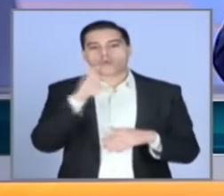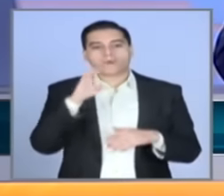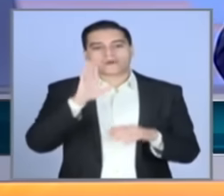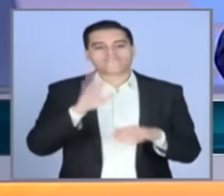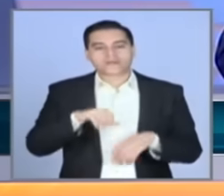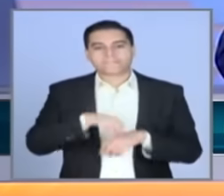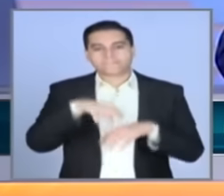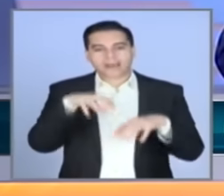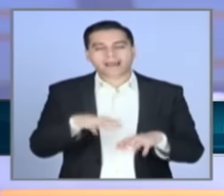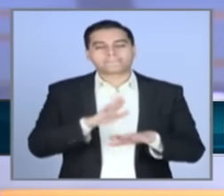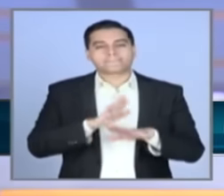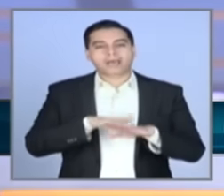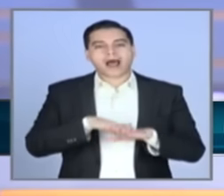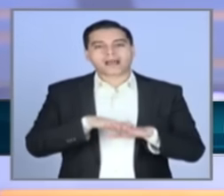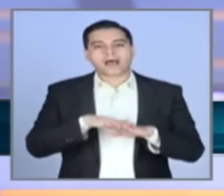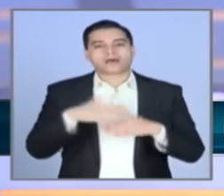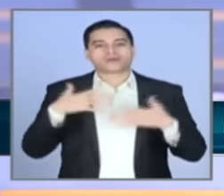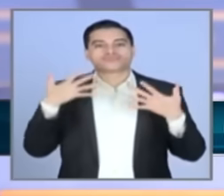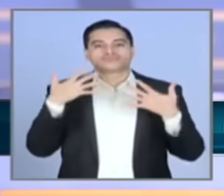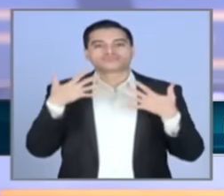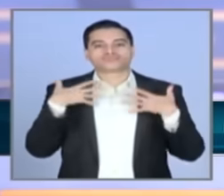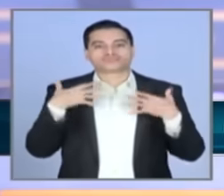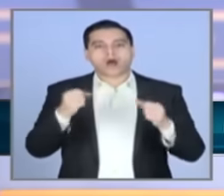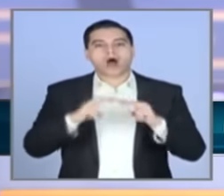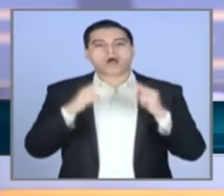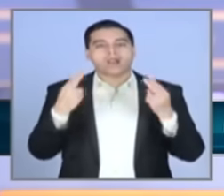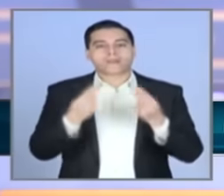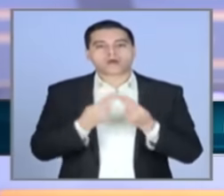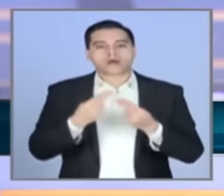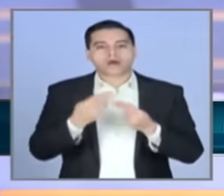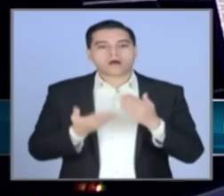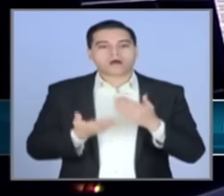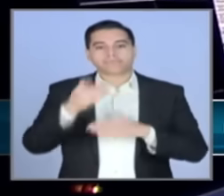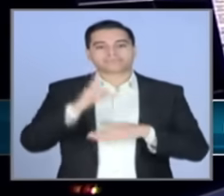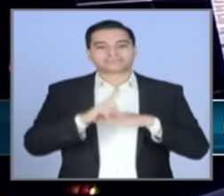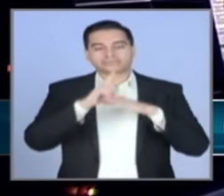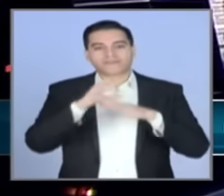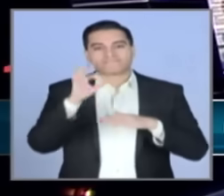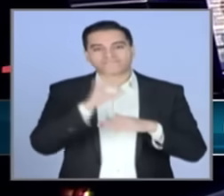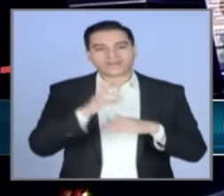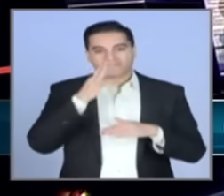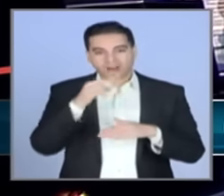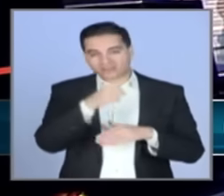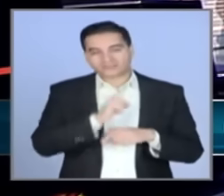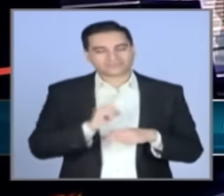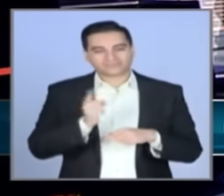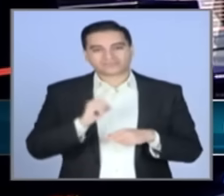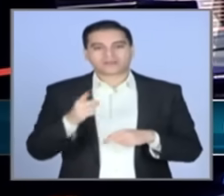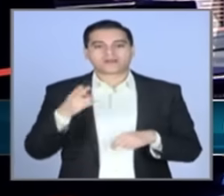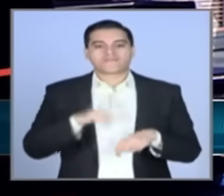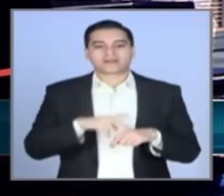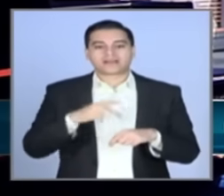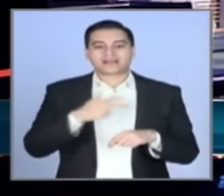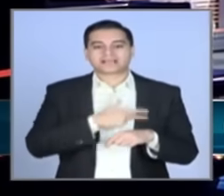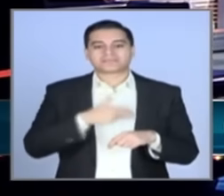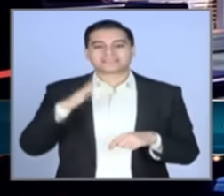يقع المقر الرئيسي لمنظمة الصحة العالمية؟ فرنسا. غلط. إت ستافورد هو أول